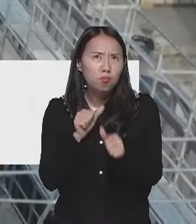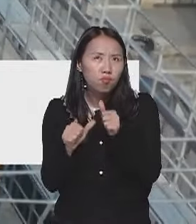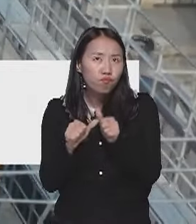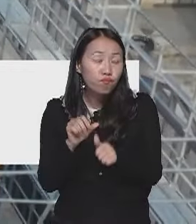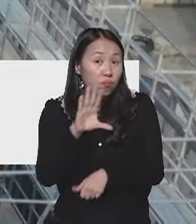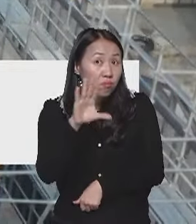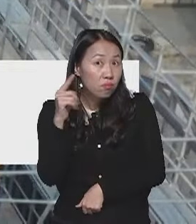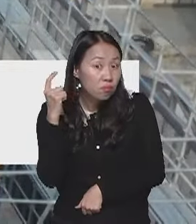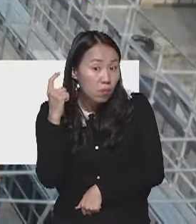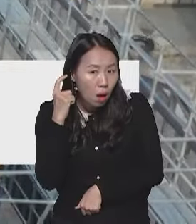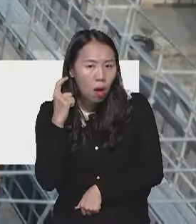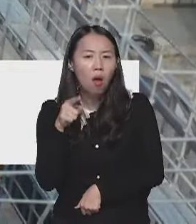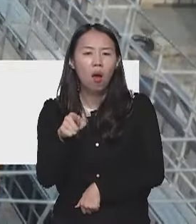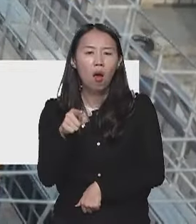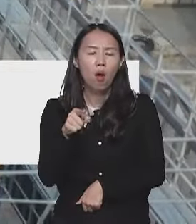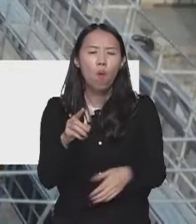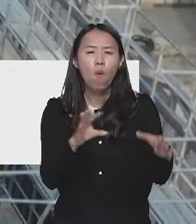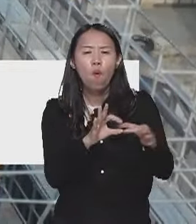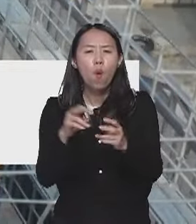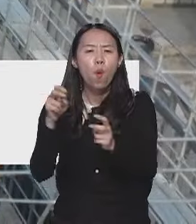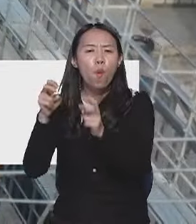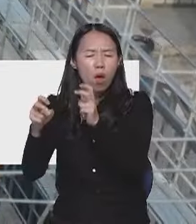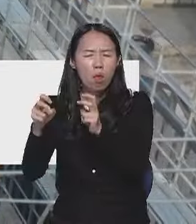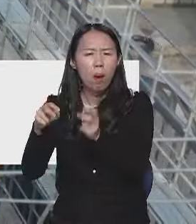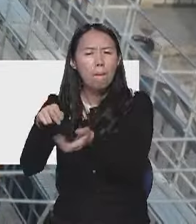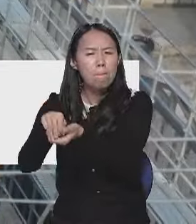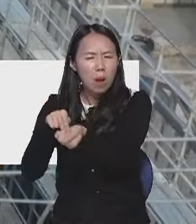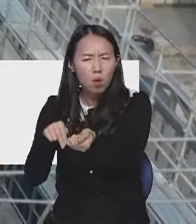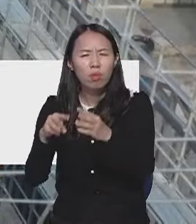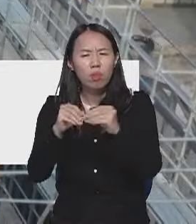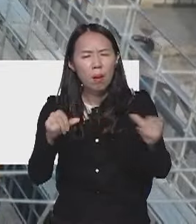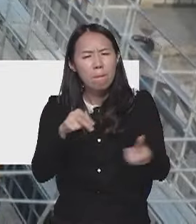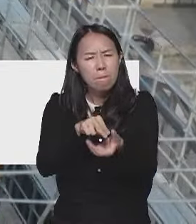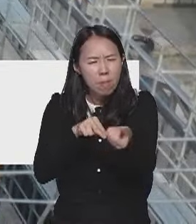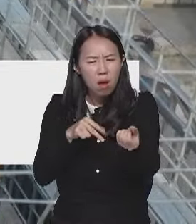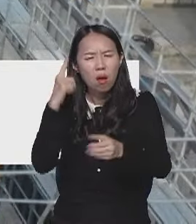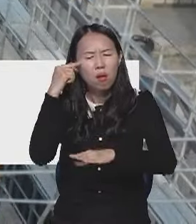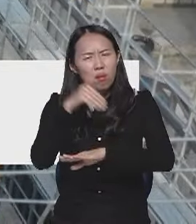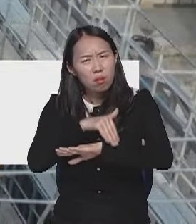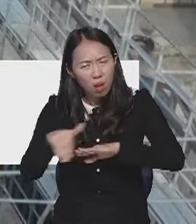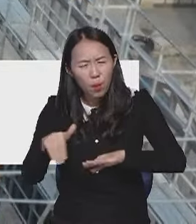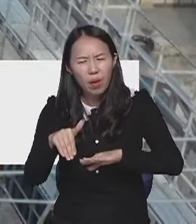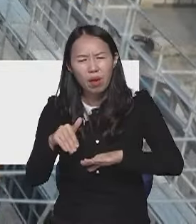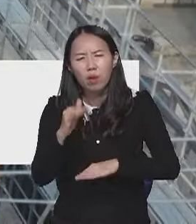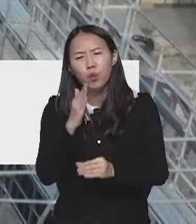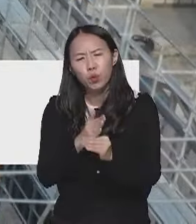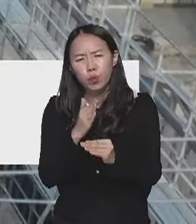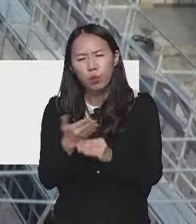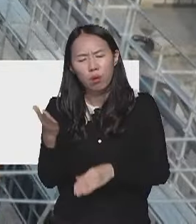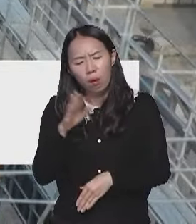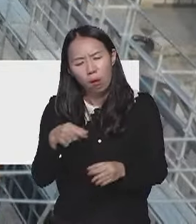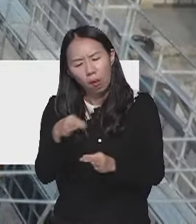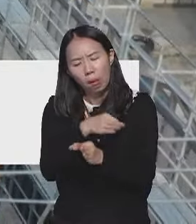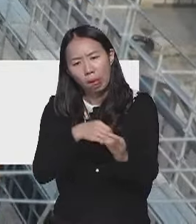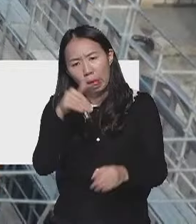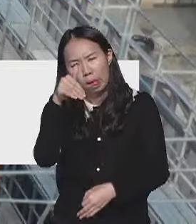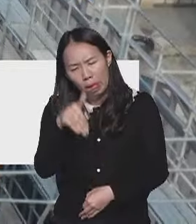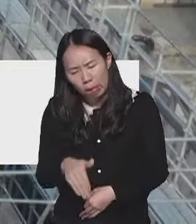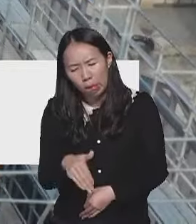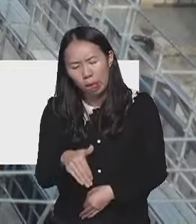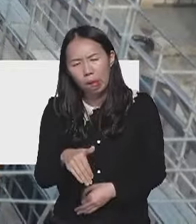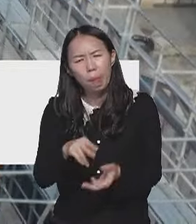예상됩니다 내놓고지도 각을 내놓고 고하는데 이게 전체적으로 부동산 경기 어렵다 보니까 그 켜